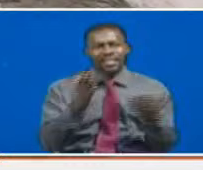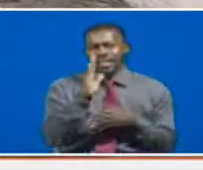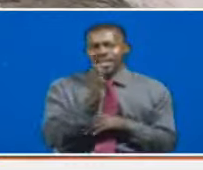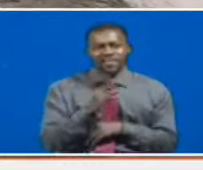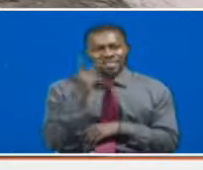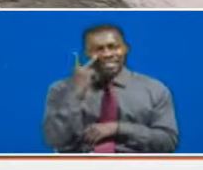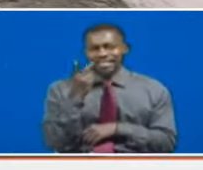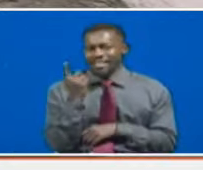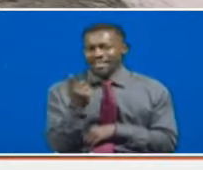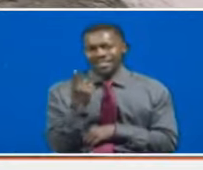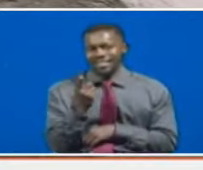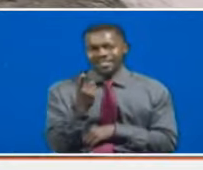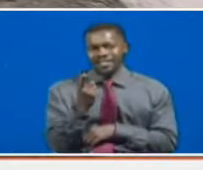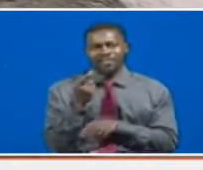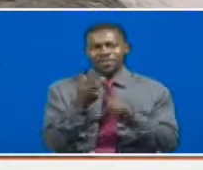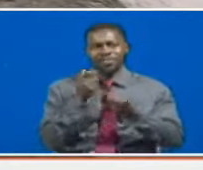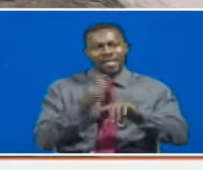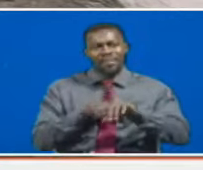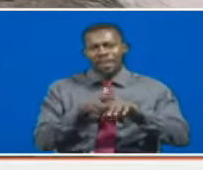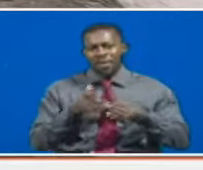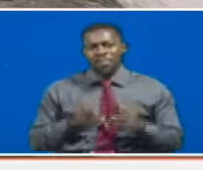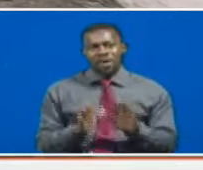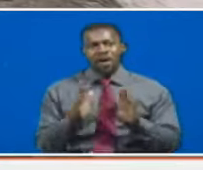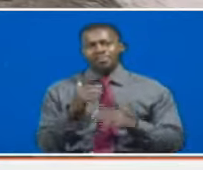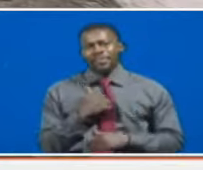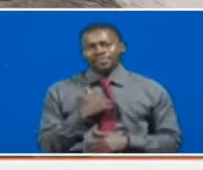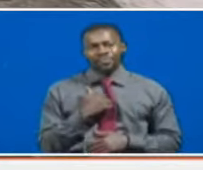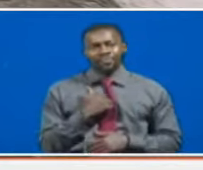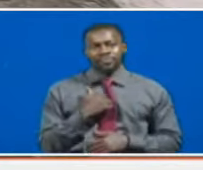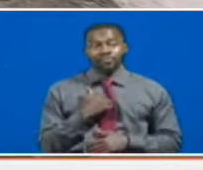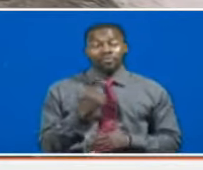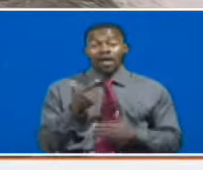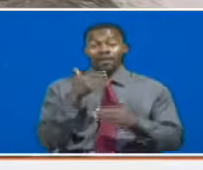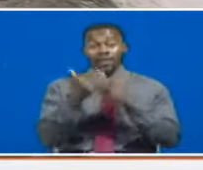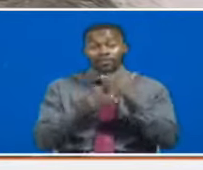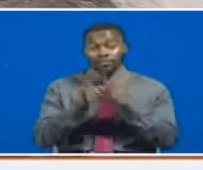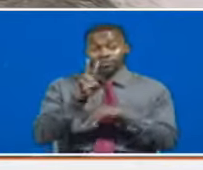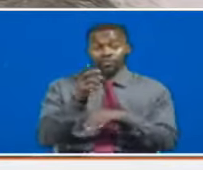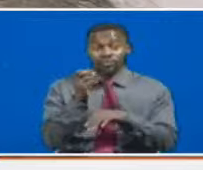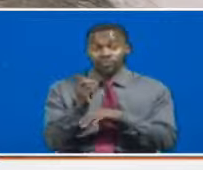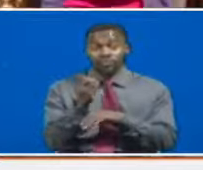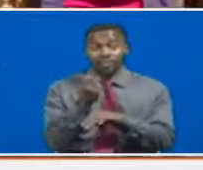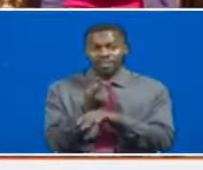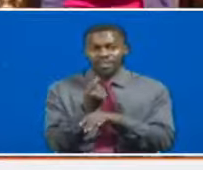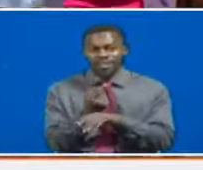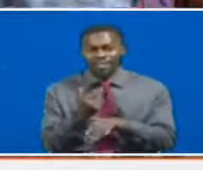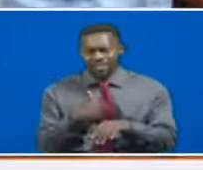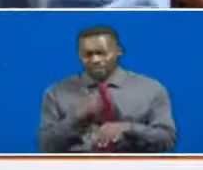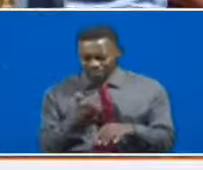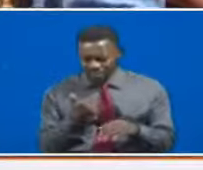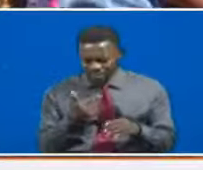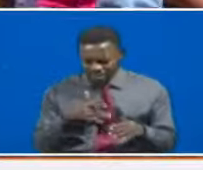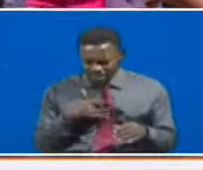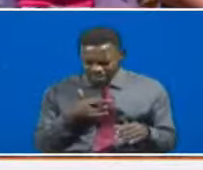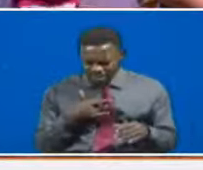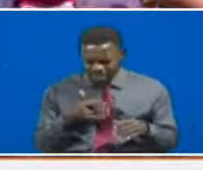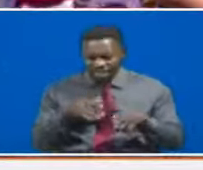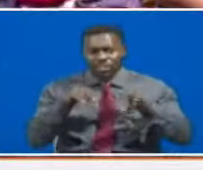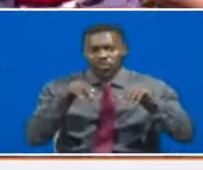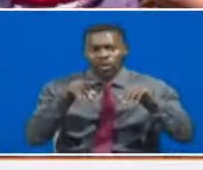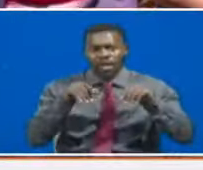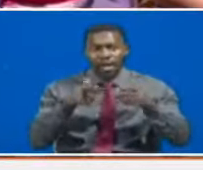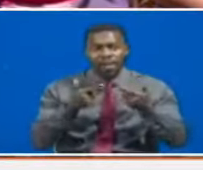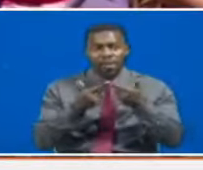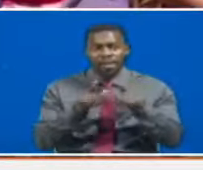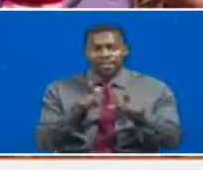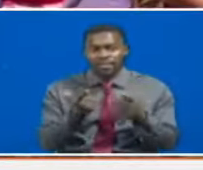Mahiu tangu tuzaliwe. Kama kwa muda wa dakika 20 hivi, nikateremsha mguu na nikasikia nimeguza mchanga. Naye mzee saa